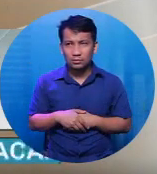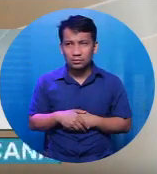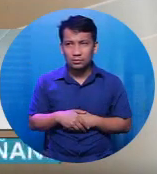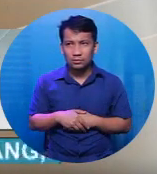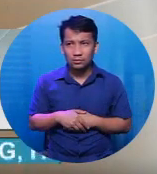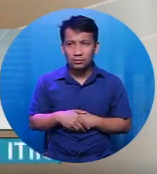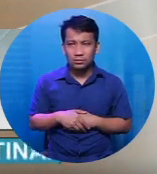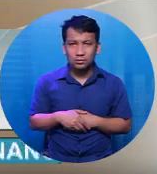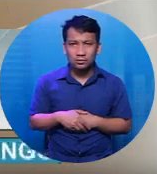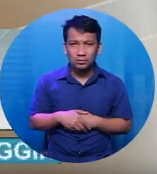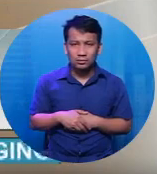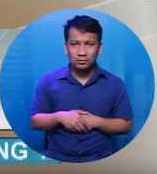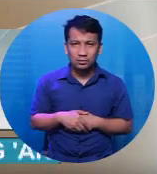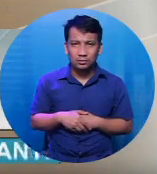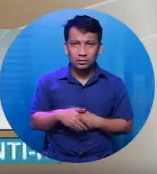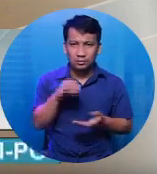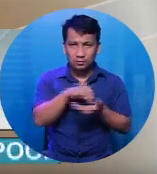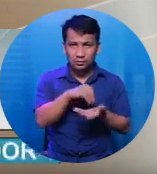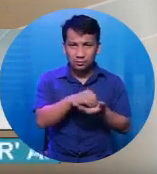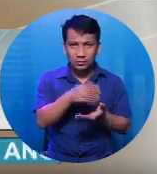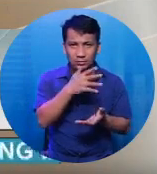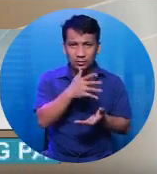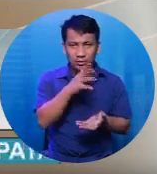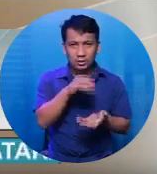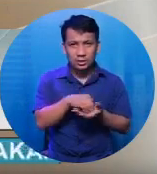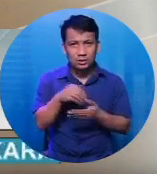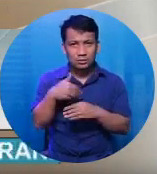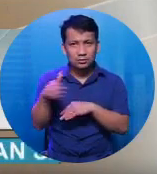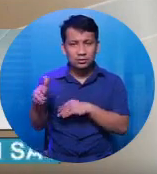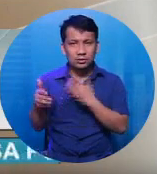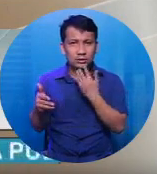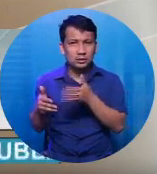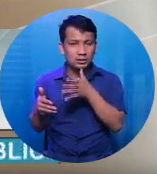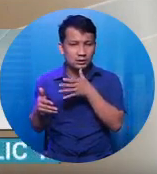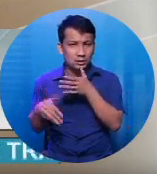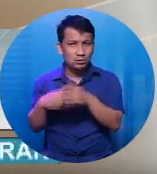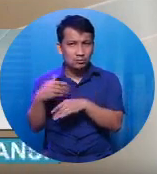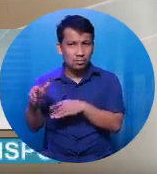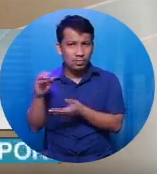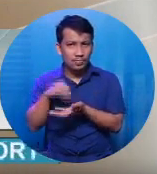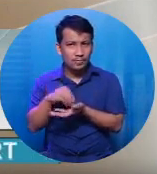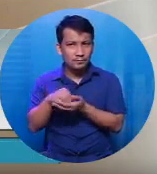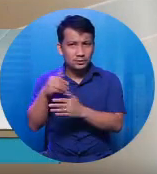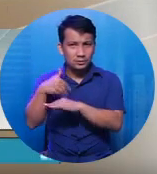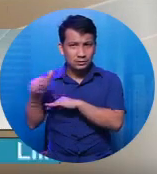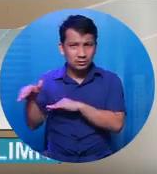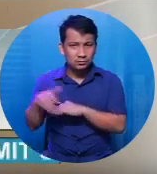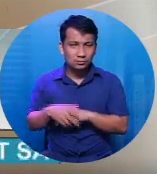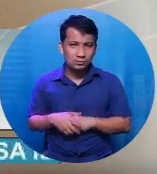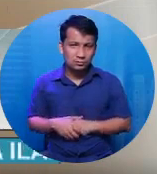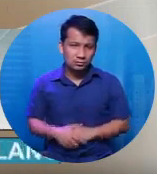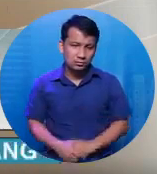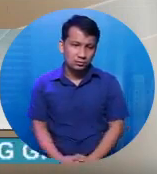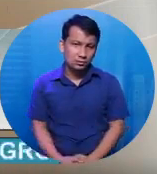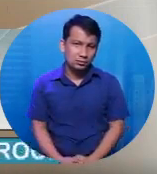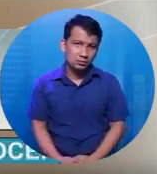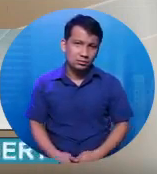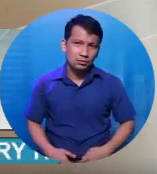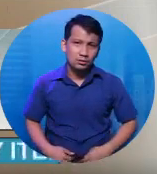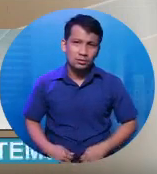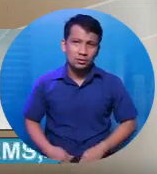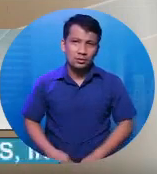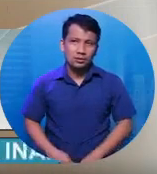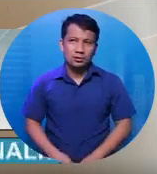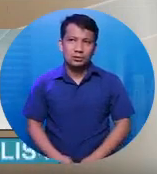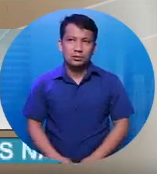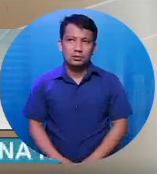ako didiscarte? Umutang pa ako sa mama ko. Dumistarit pa ako sa mama ko. Umutang ako. Nagpadala ko sa kanya. Yun po, sir.